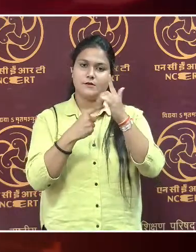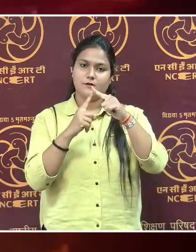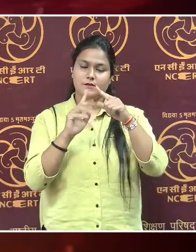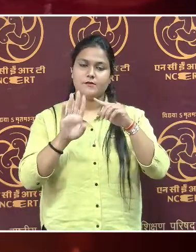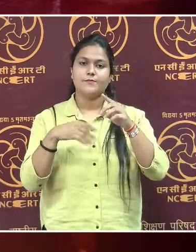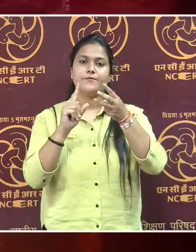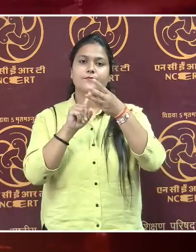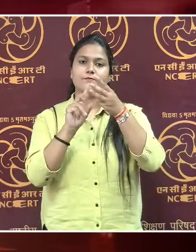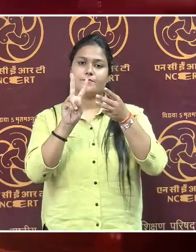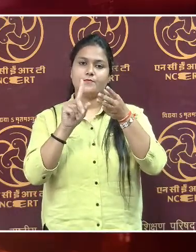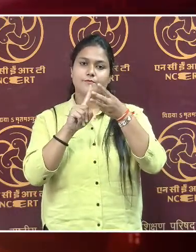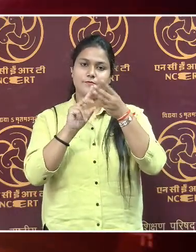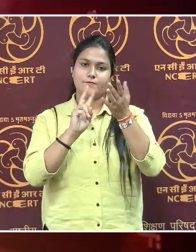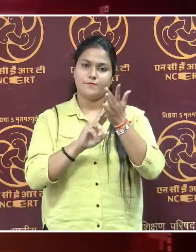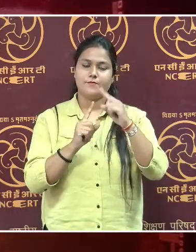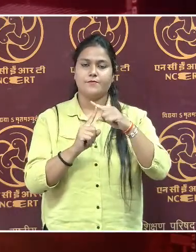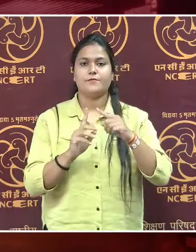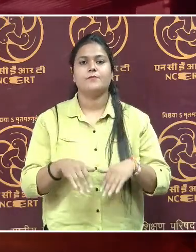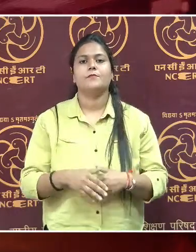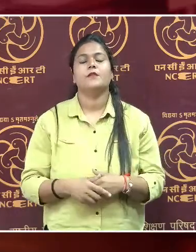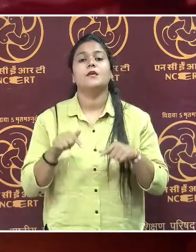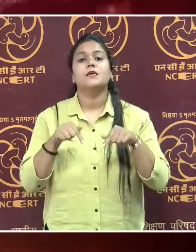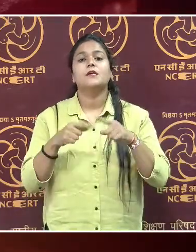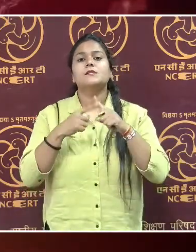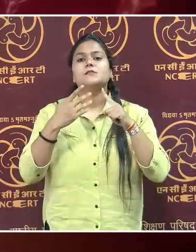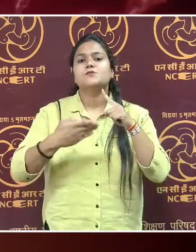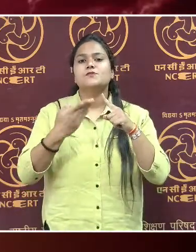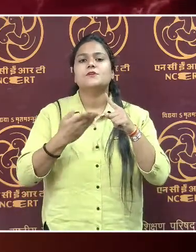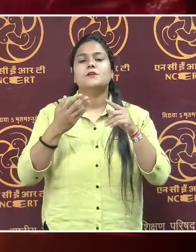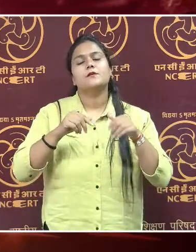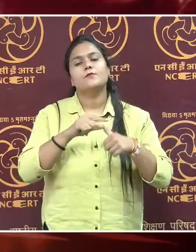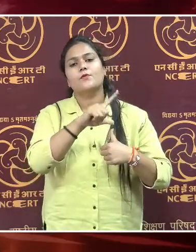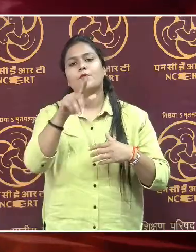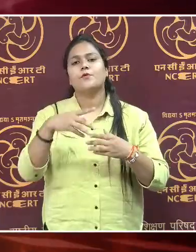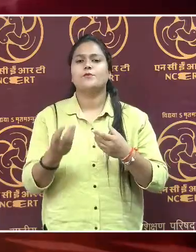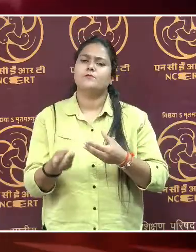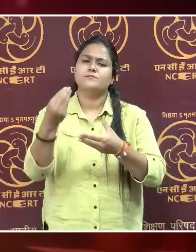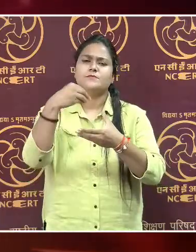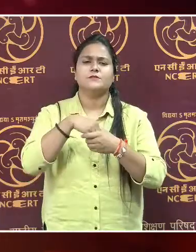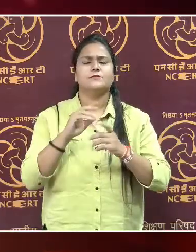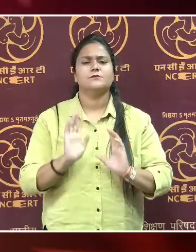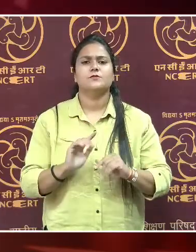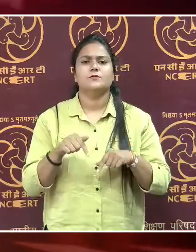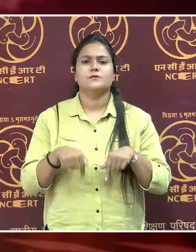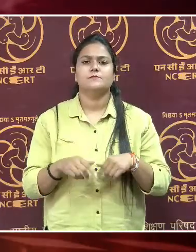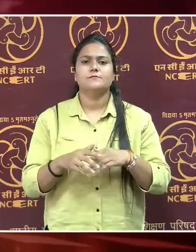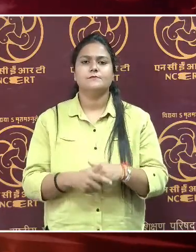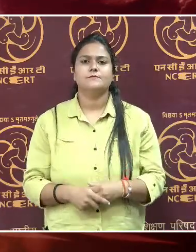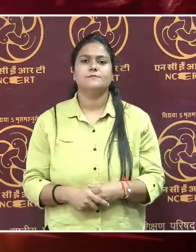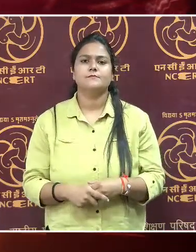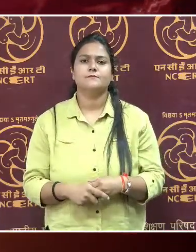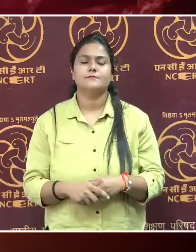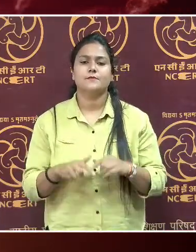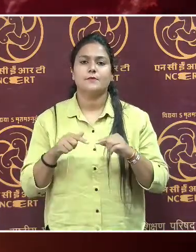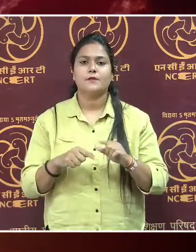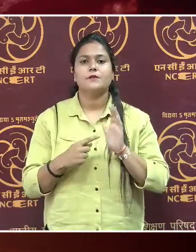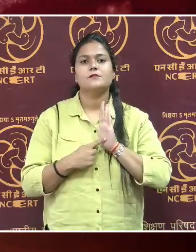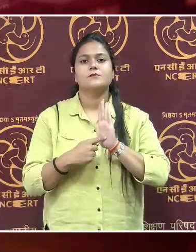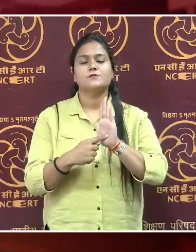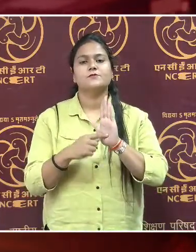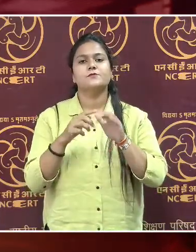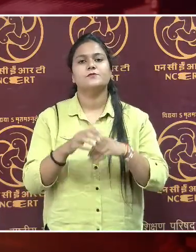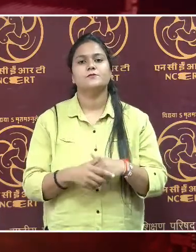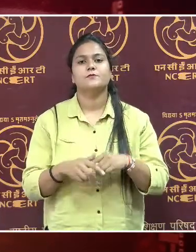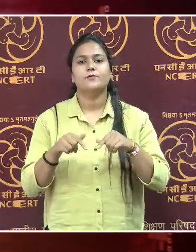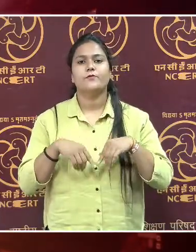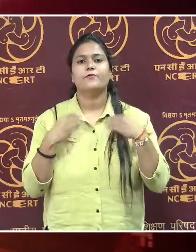प्रोग्राम है जिसमें आप भी पार्टिसिपेट कर सकते हैं. एज यू ऑल नो दैट दिस इज़ समथिंग दैट वी आर प्रेजेंटिंग टू यू बिकॉज